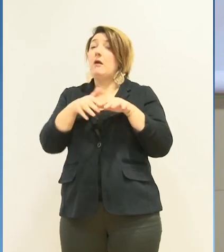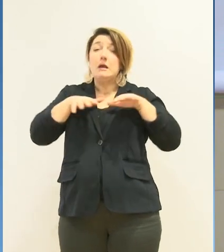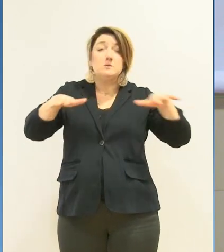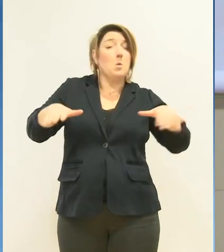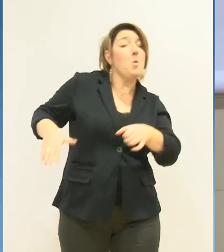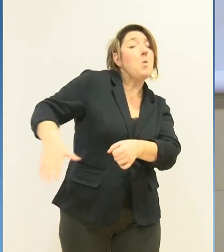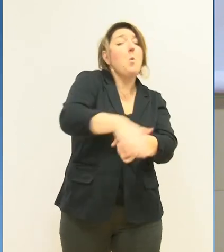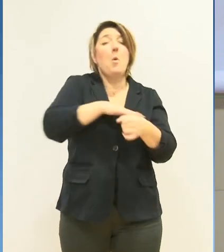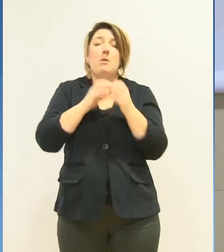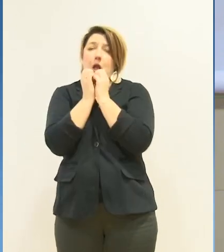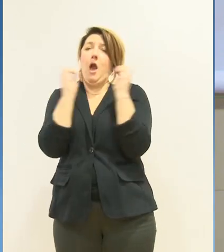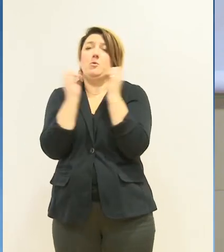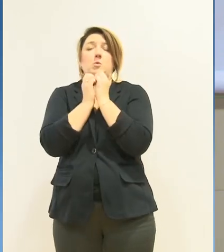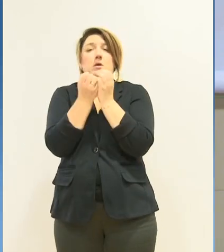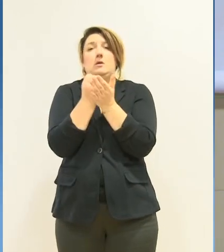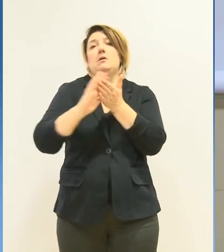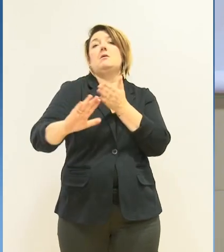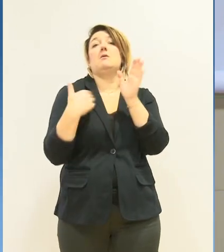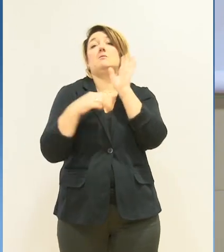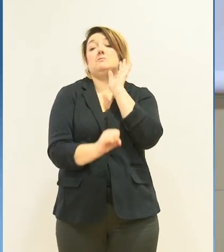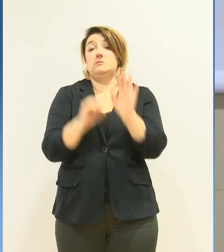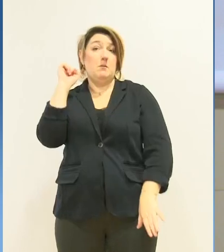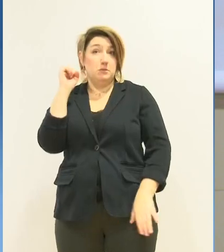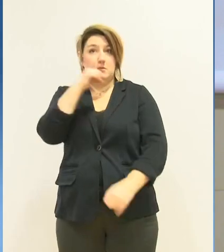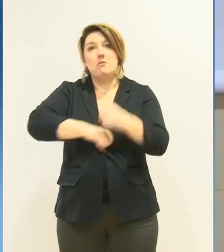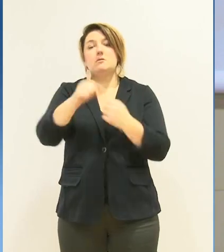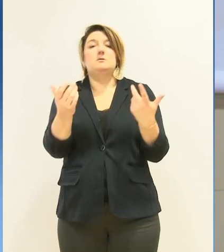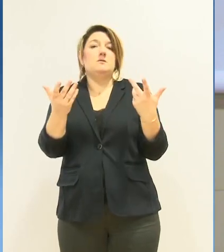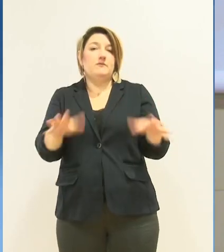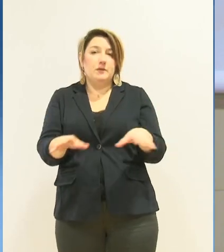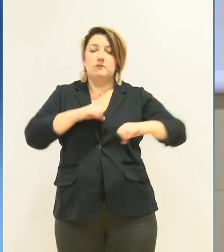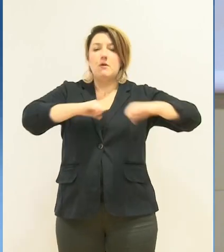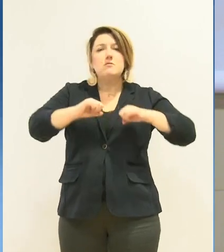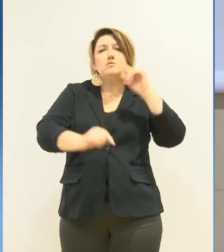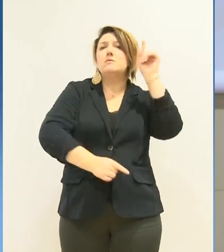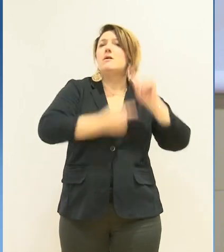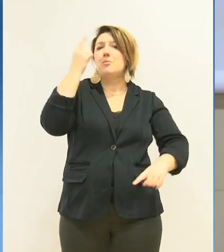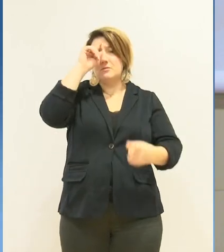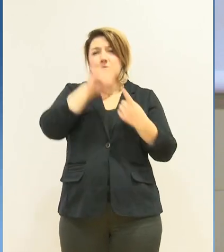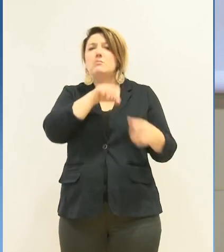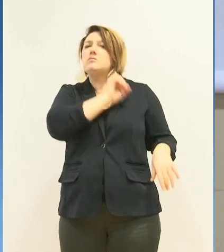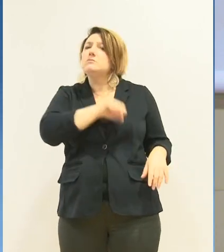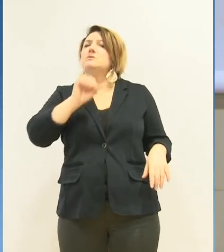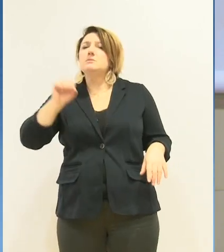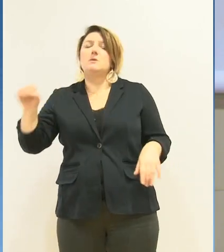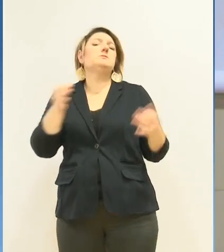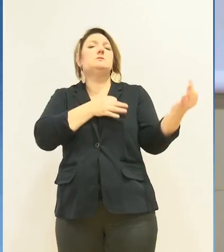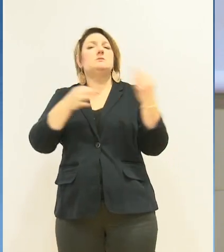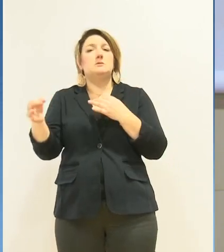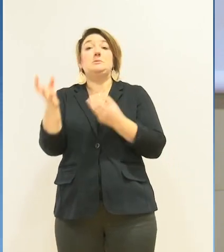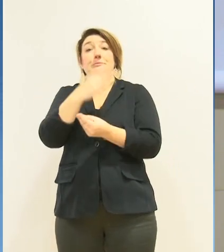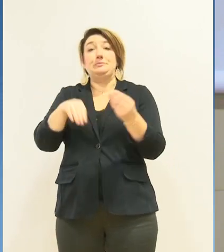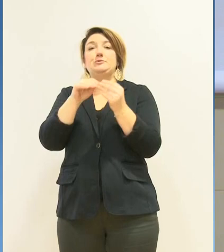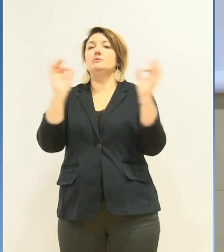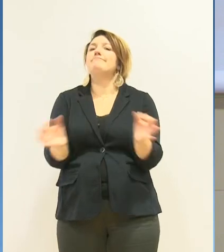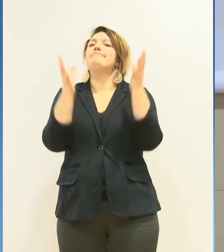c'était samedi dernier en complément de ces actions clés sur les samedis a été prévu prévu une gratuité